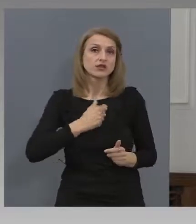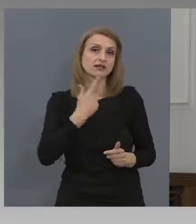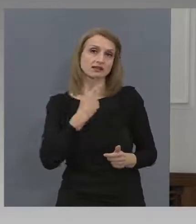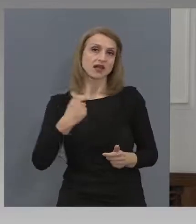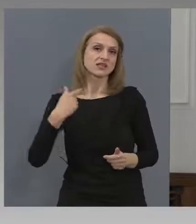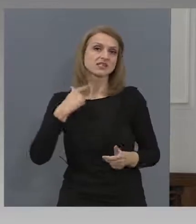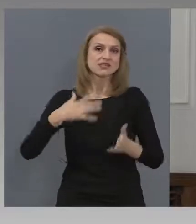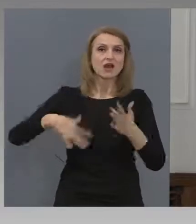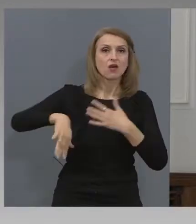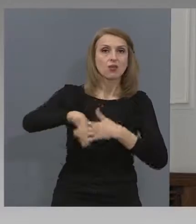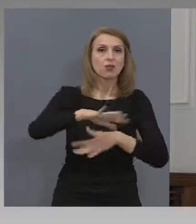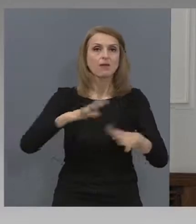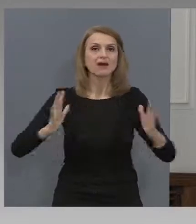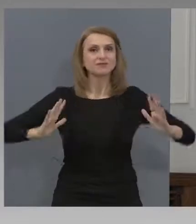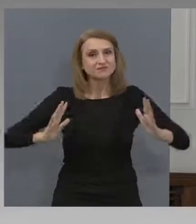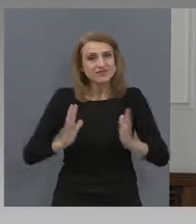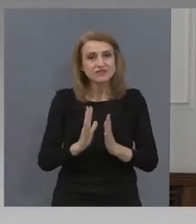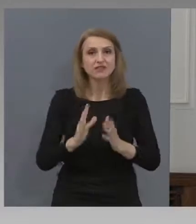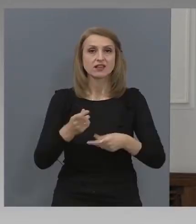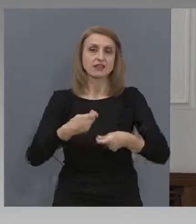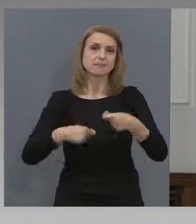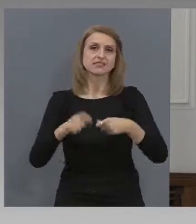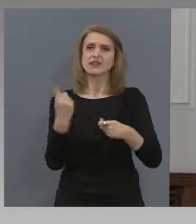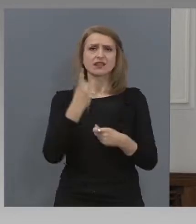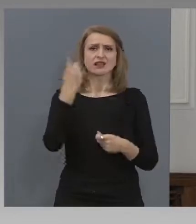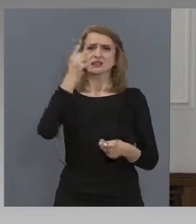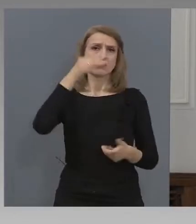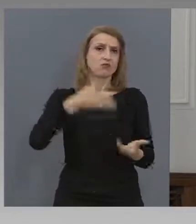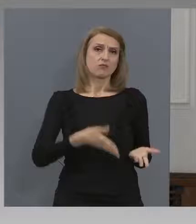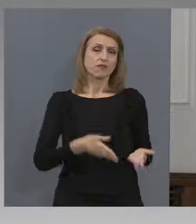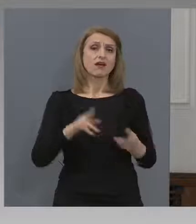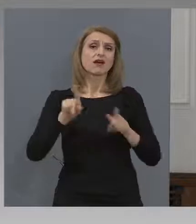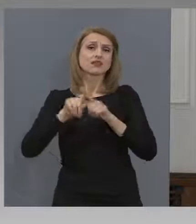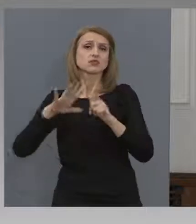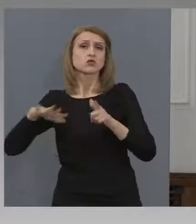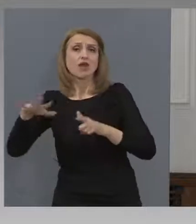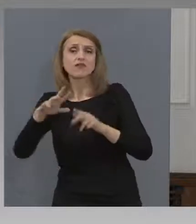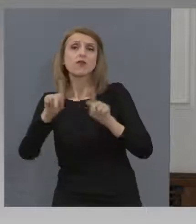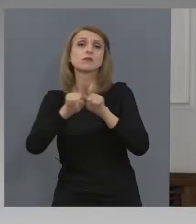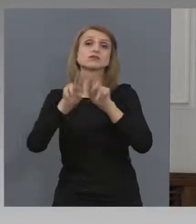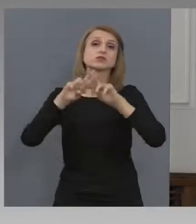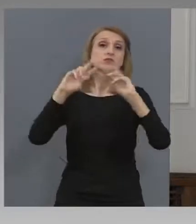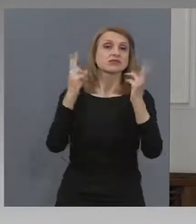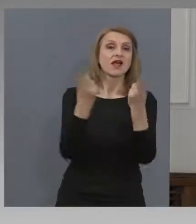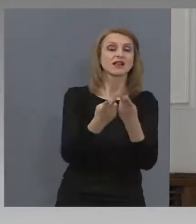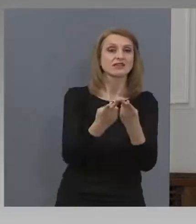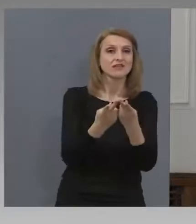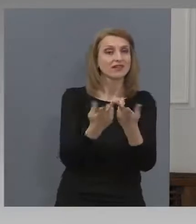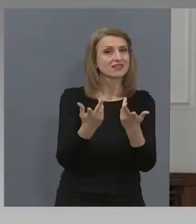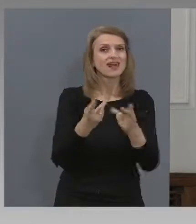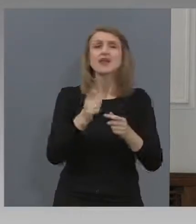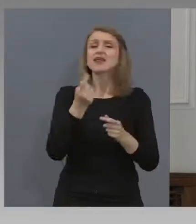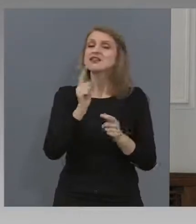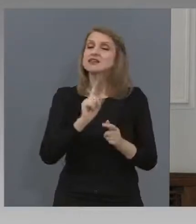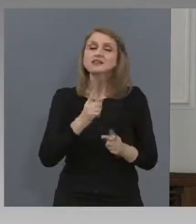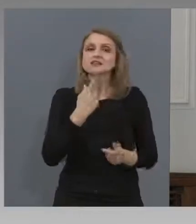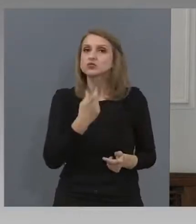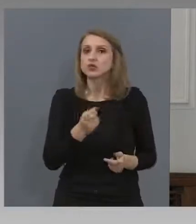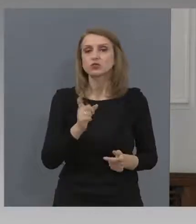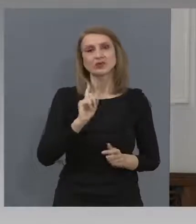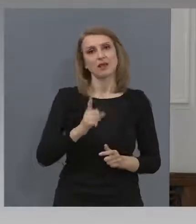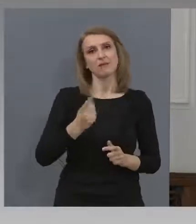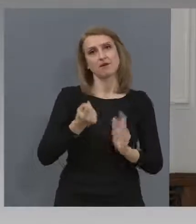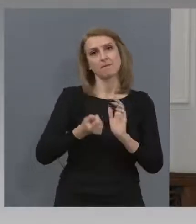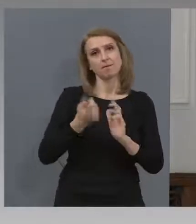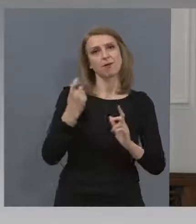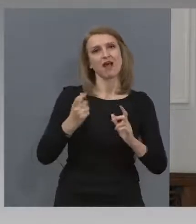загубата от свитите пазари като цяло в Европа и в света, да минимизираме изхвърлянето на храна, такова